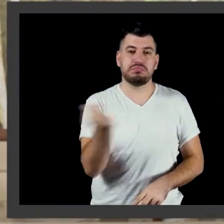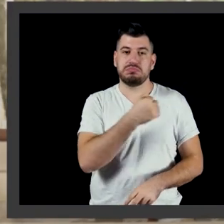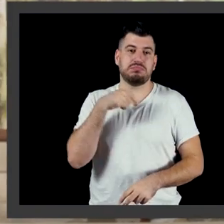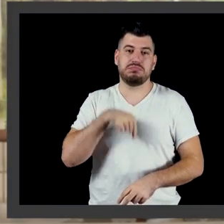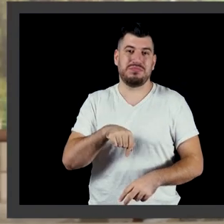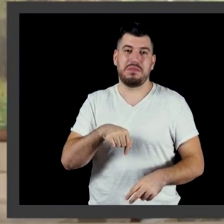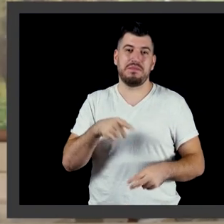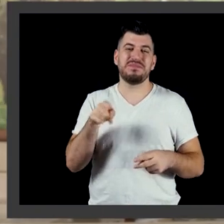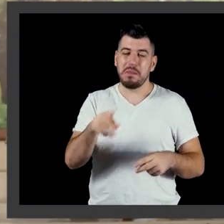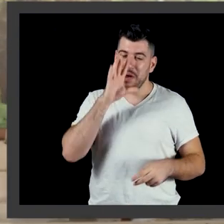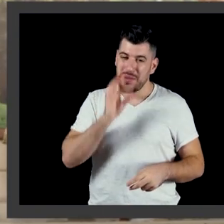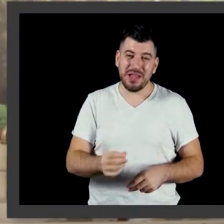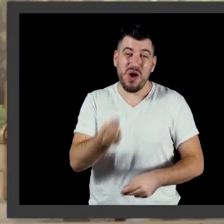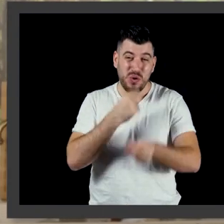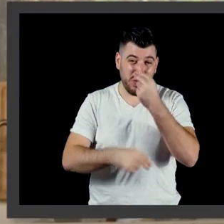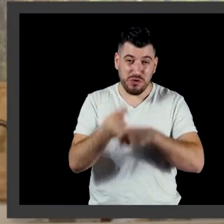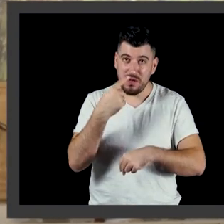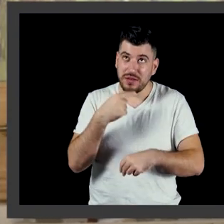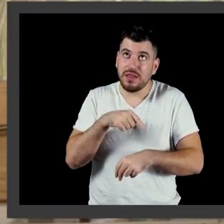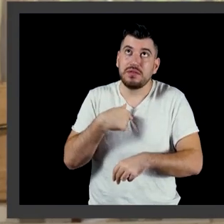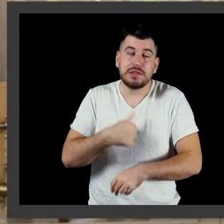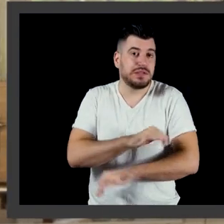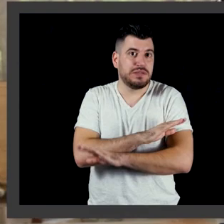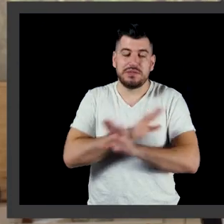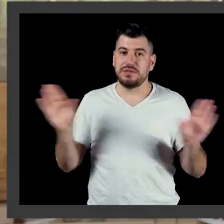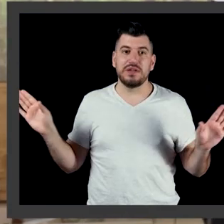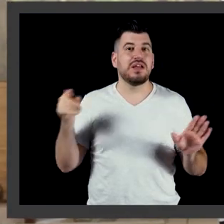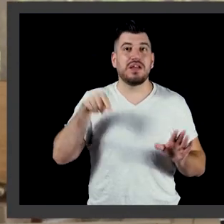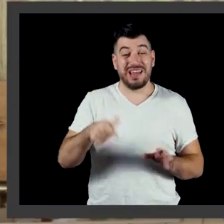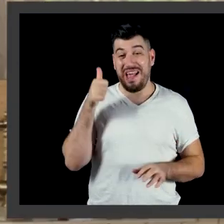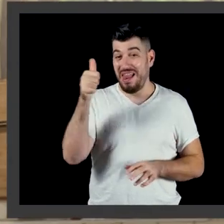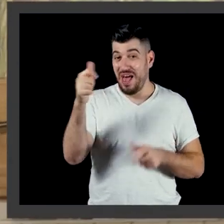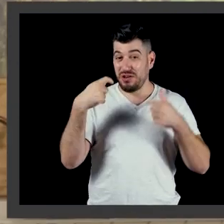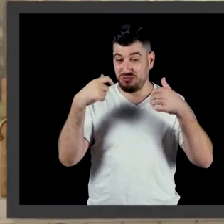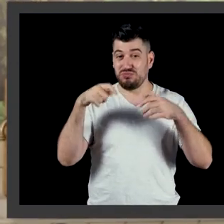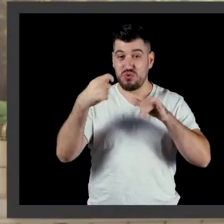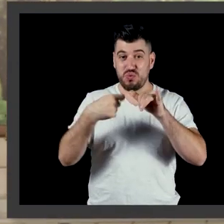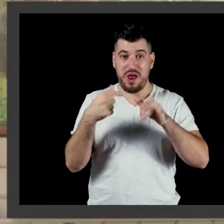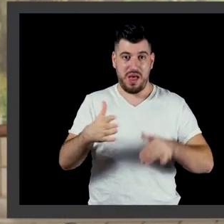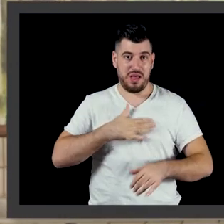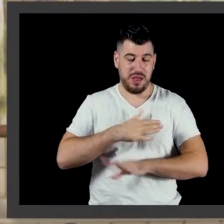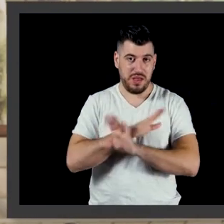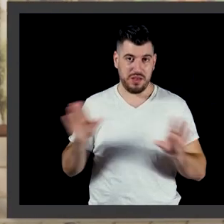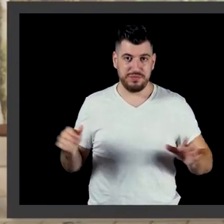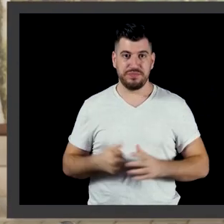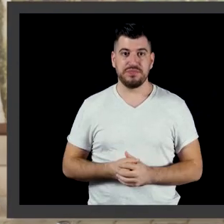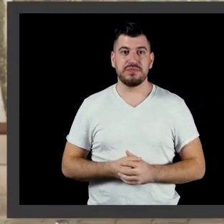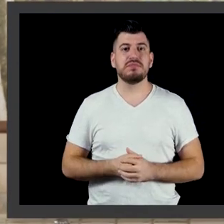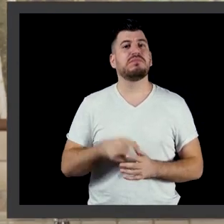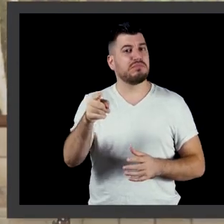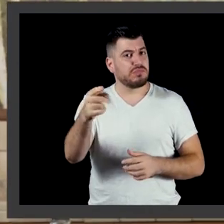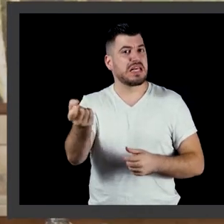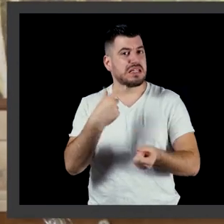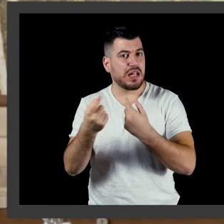που έχετε δοκιμάσει ποτέ σας. Σας παρακαλώ πάρα πολύ, κάντε subscribe στο κανάλι μου, Άκης Πετρετζίκης Official. Γράψτε comments από